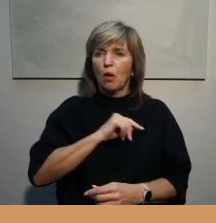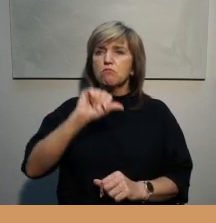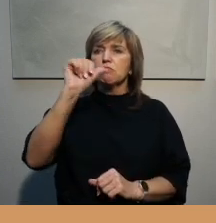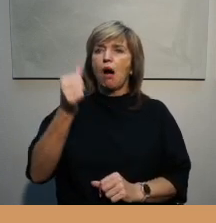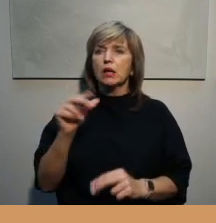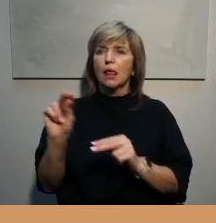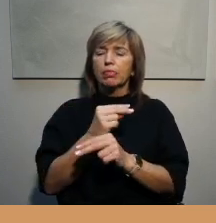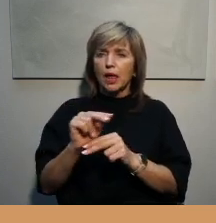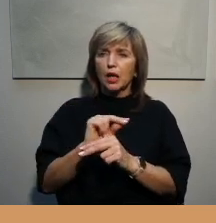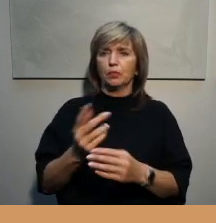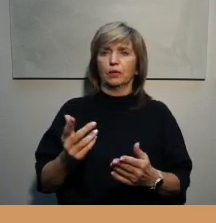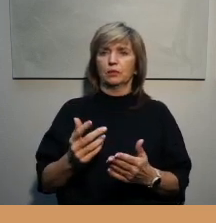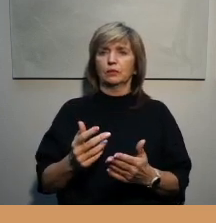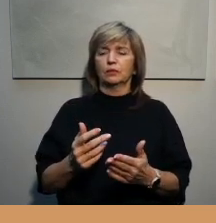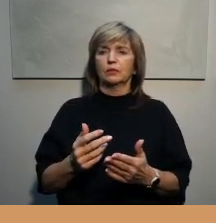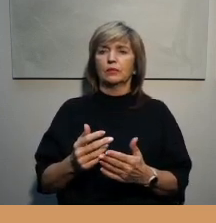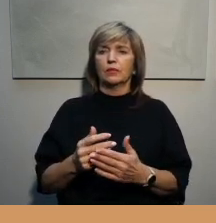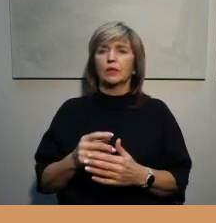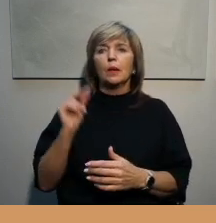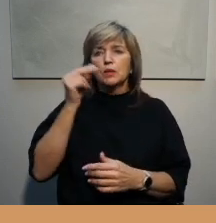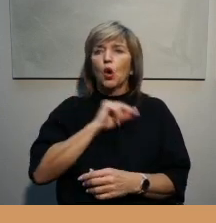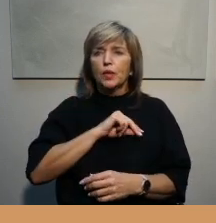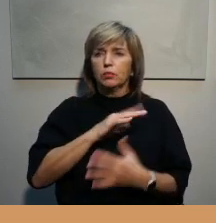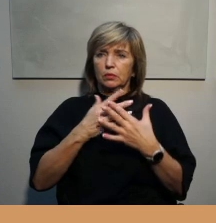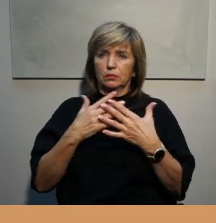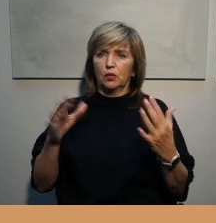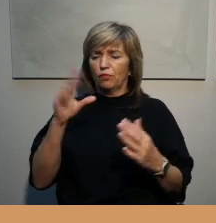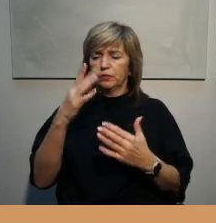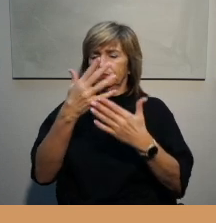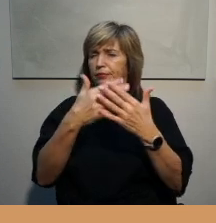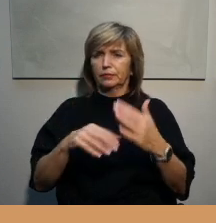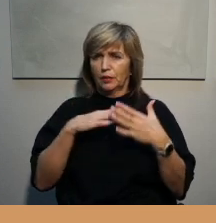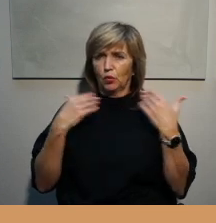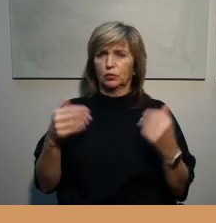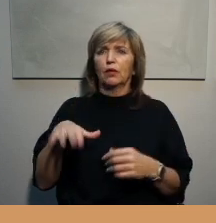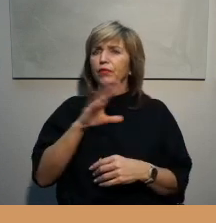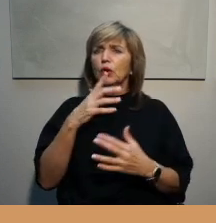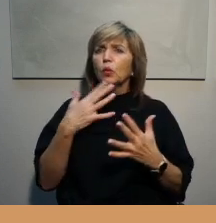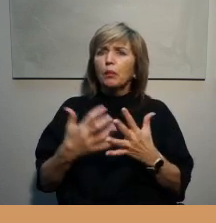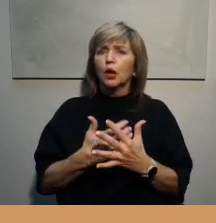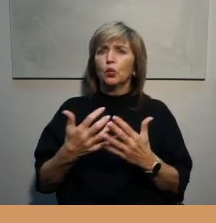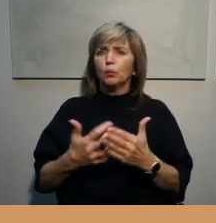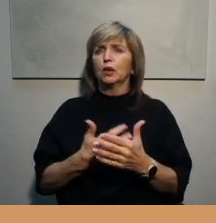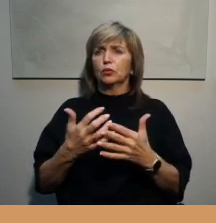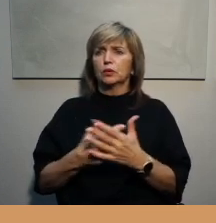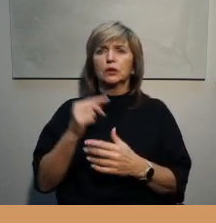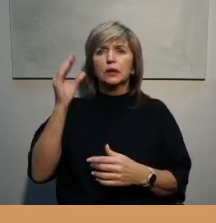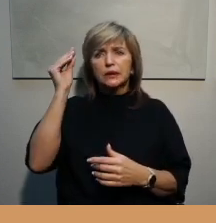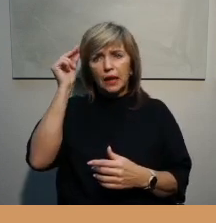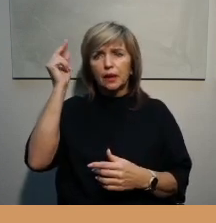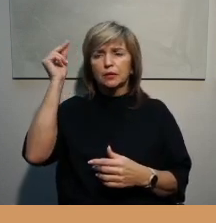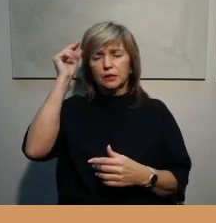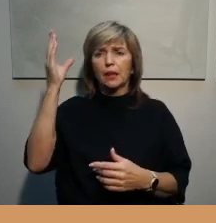terapiju, kognitīvu behaviorālo psihoterapiju, visu ko pēc kārtas, jo liekas, ka trūkst